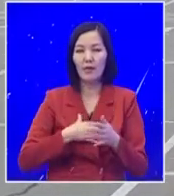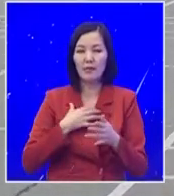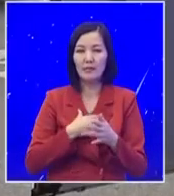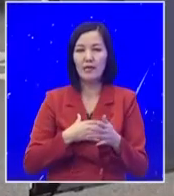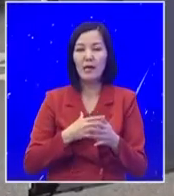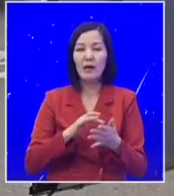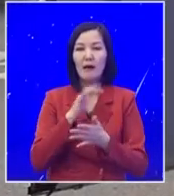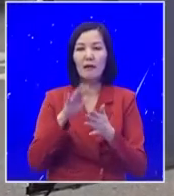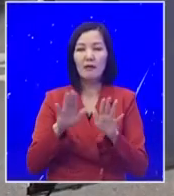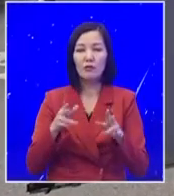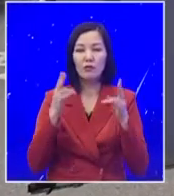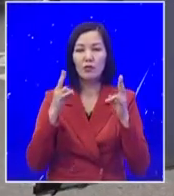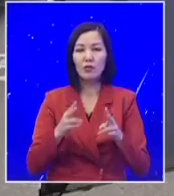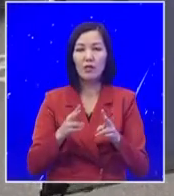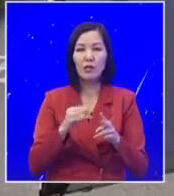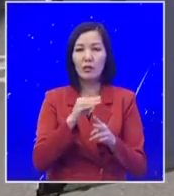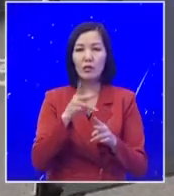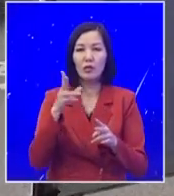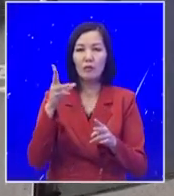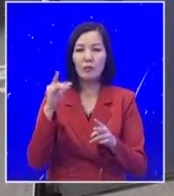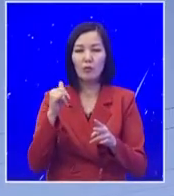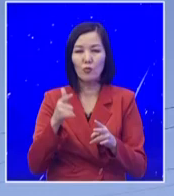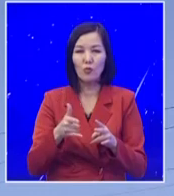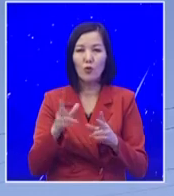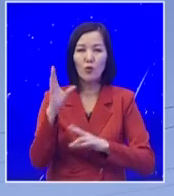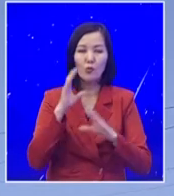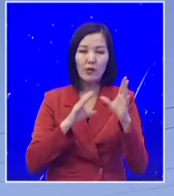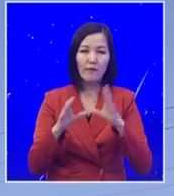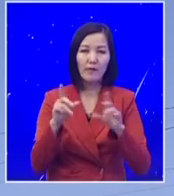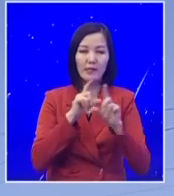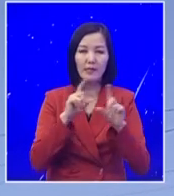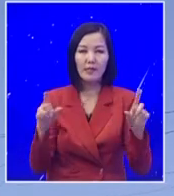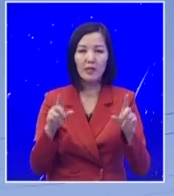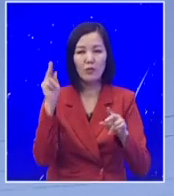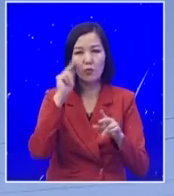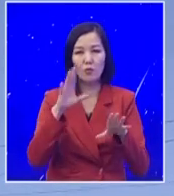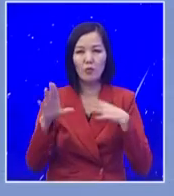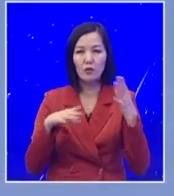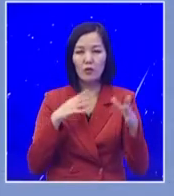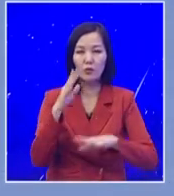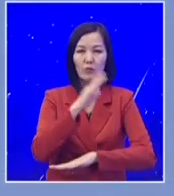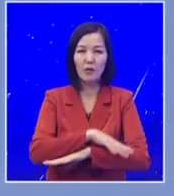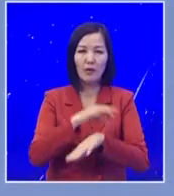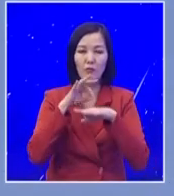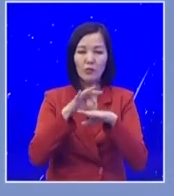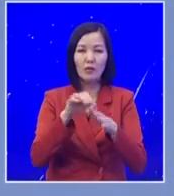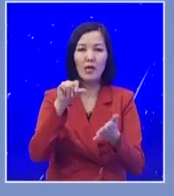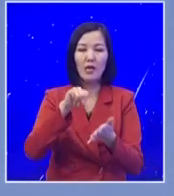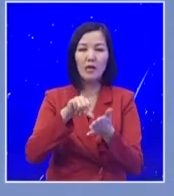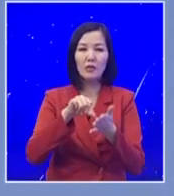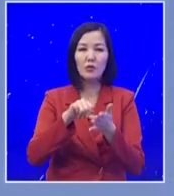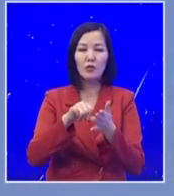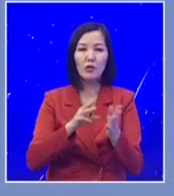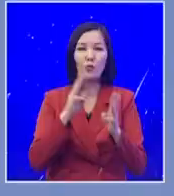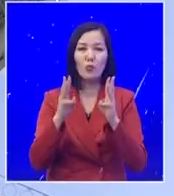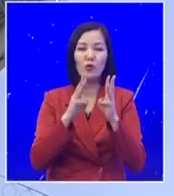орай қалалық төтеншеліктер Илья Шынсүгіров атындағы Жетісу мемлекеттік университетінде оқу-жаттығу сабағын өткізді. Қатысушыларға өрт